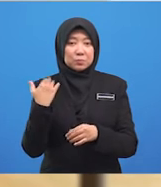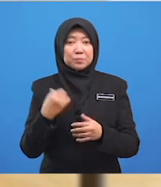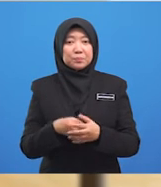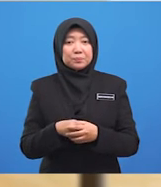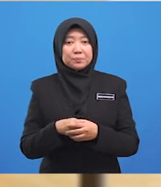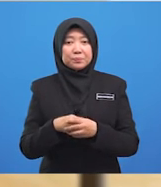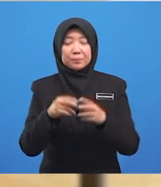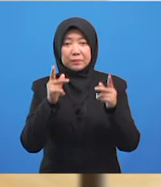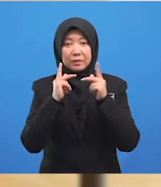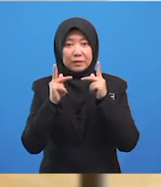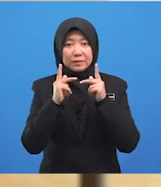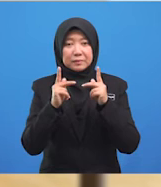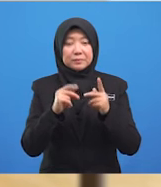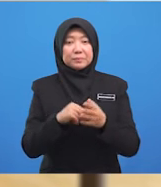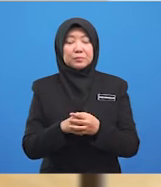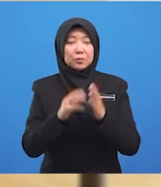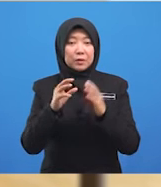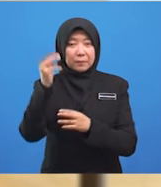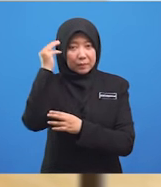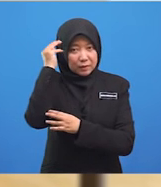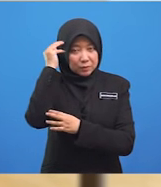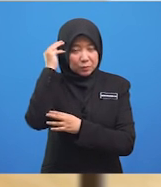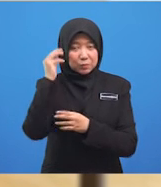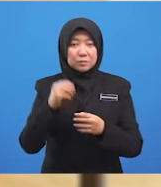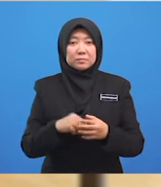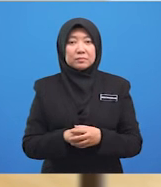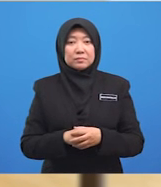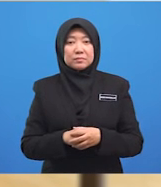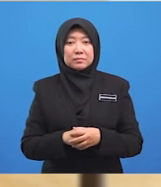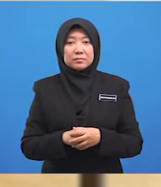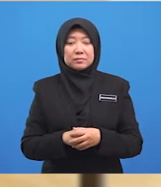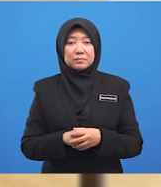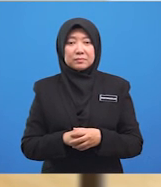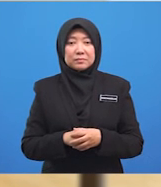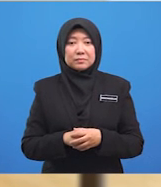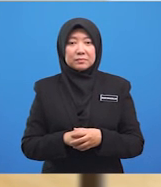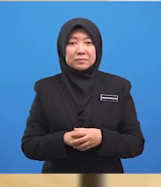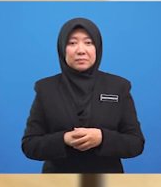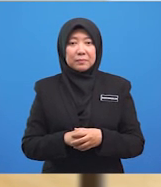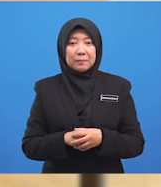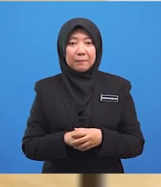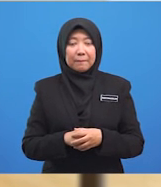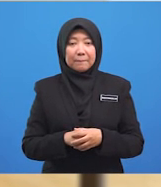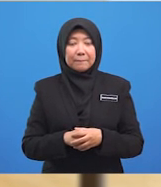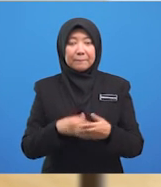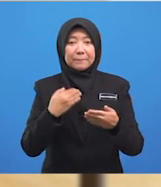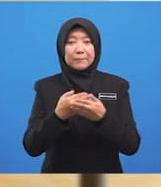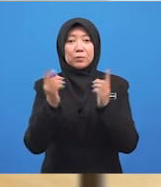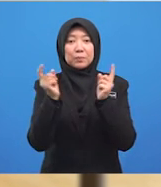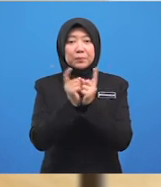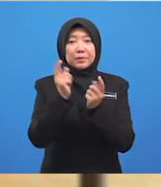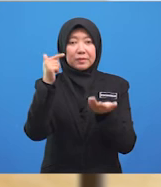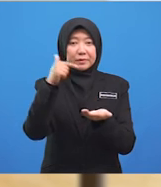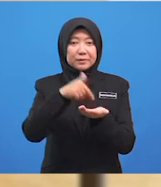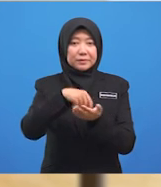Seperti kata pepatah Melayu Tak Lekang D panas tak Lapuk Dek hujan sampai